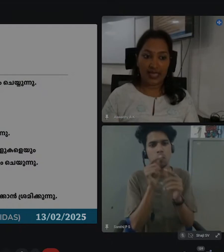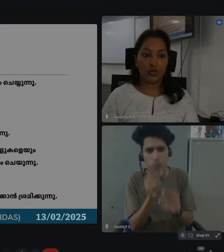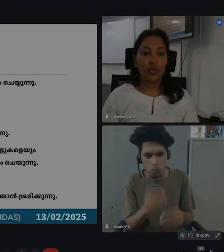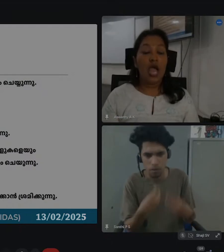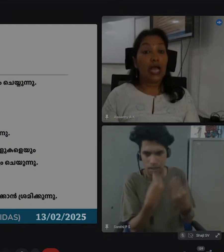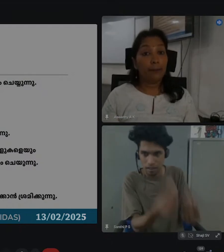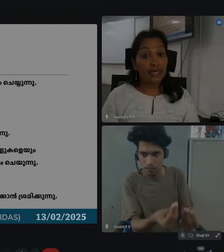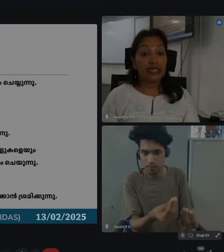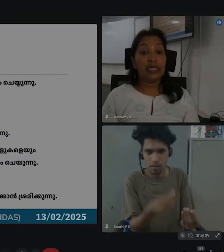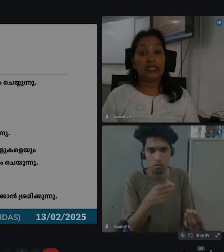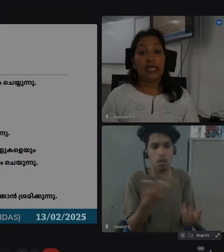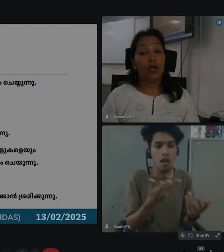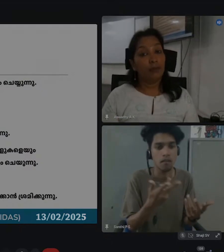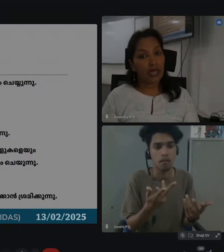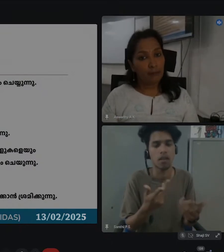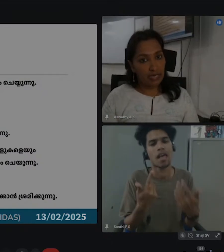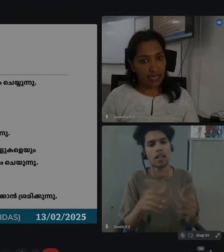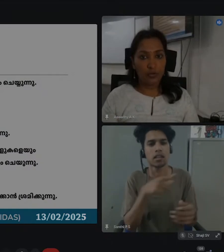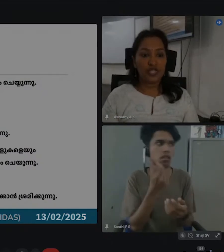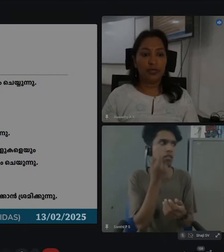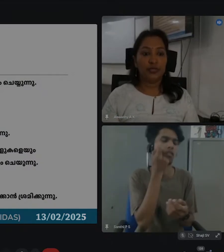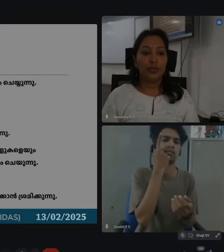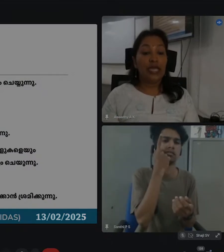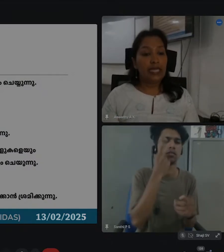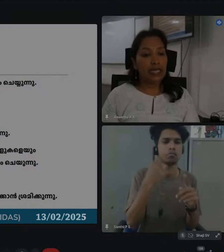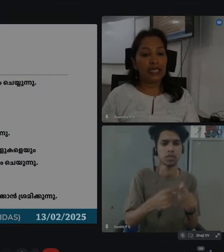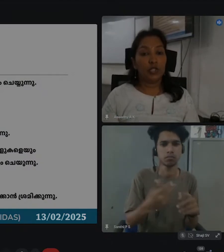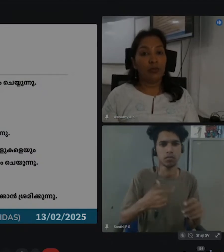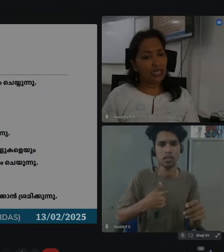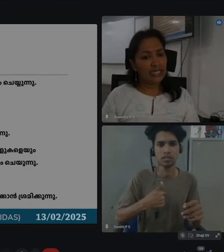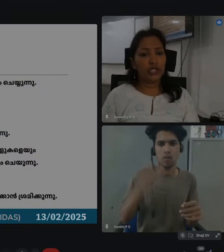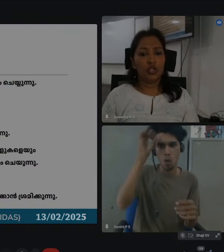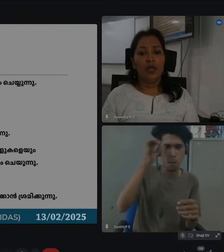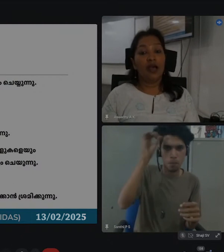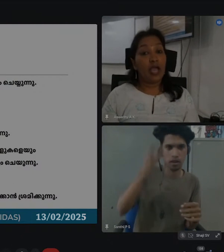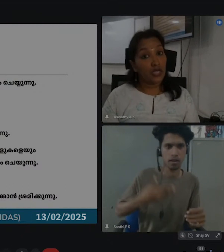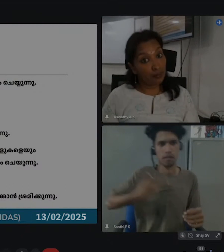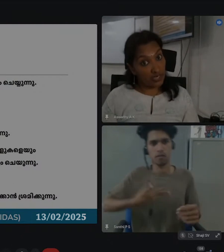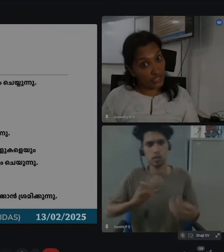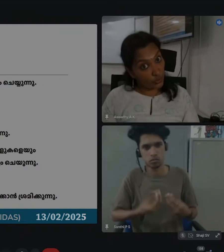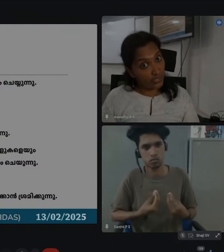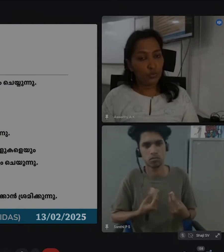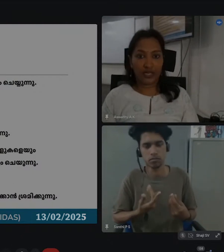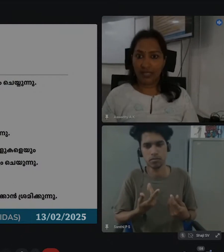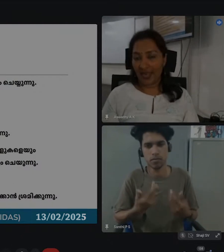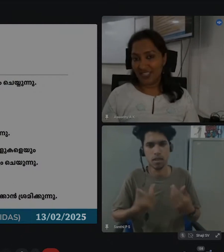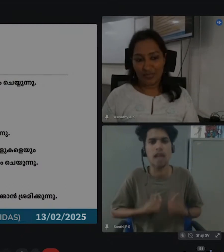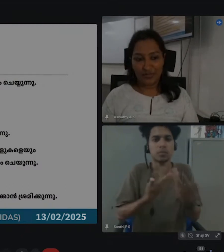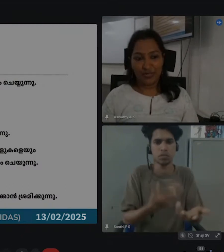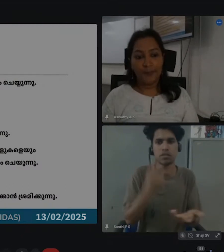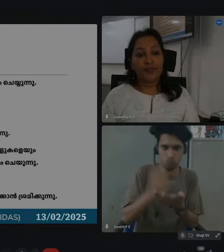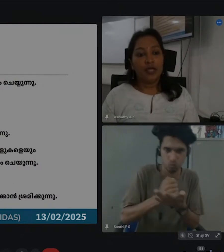ഒക്കെ മനസ്സിലാക്കുന്നു. അഭ്യർത്ഥന നടത്താനോ അഭിപ്രായം പറയാനോ ശ്രമിക്കുന്നു. ഇല്ല എന്നും അതെ എന്നും അവർ ആംഗ്യ ഭാഷയിലൂടെയും ഉത്തരം